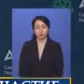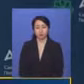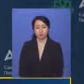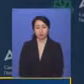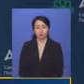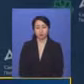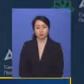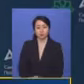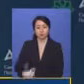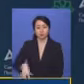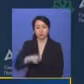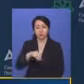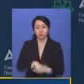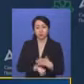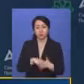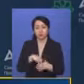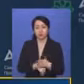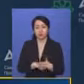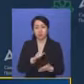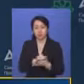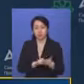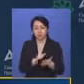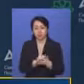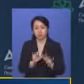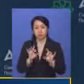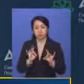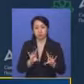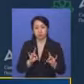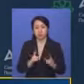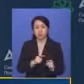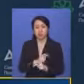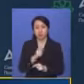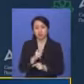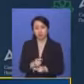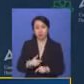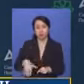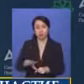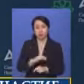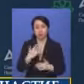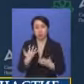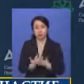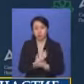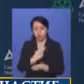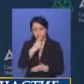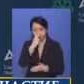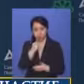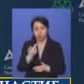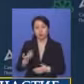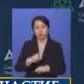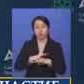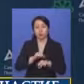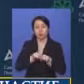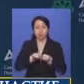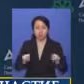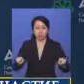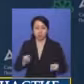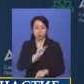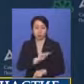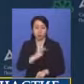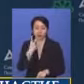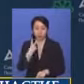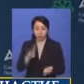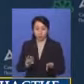Все они внесли свои предложения, замечания, высказывания, заявления. Мы все это соберем и адаптируем. Мы ведем агитационную работу на